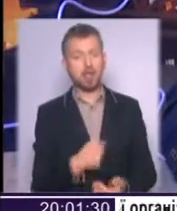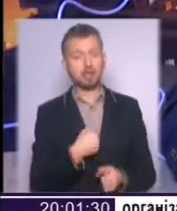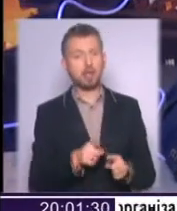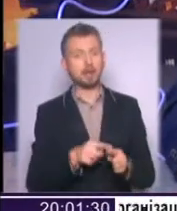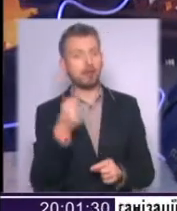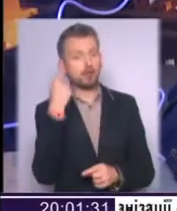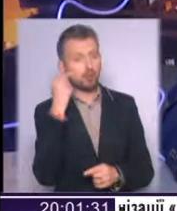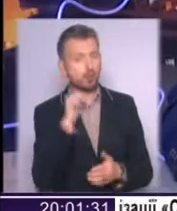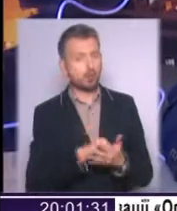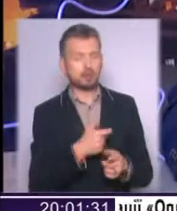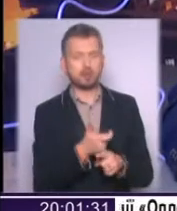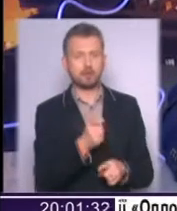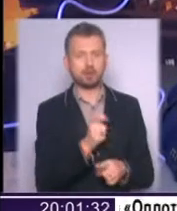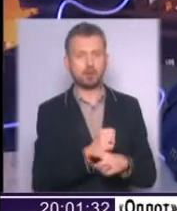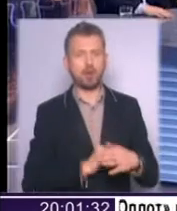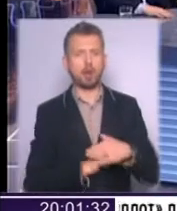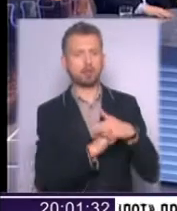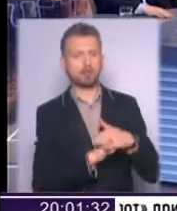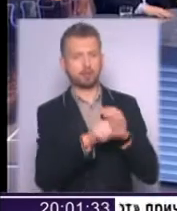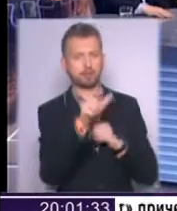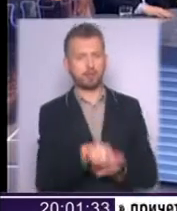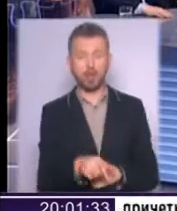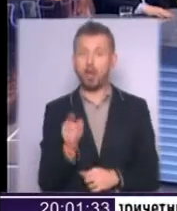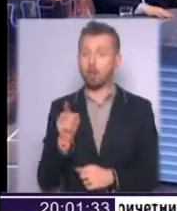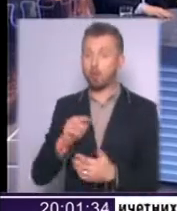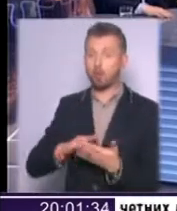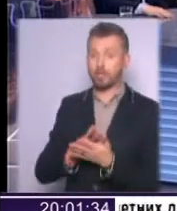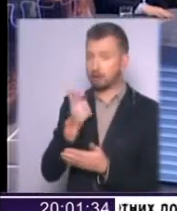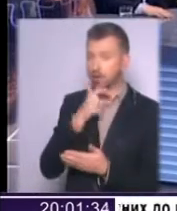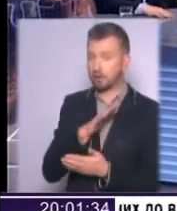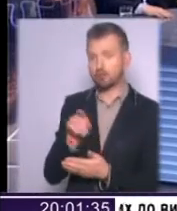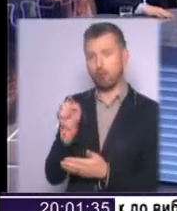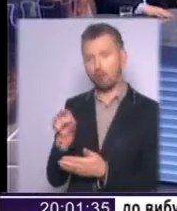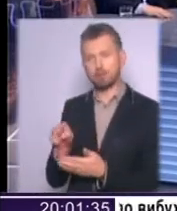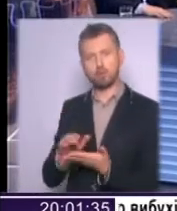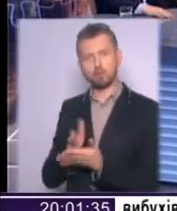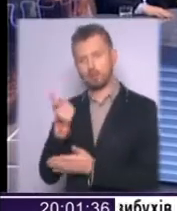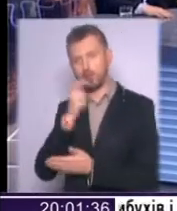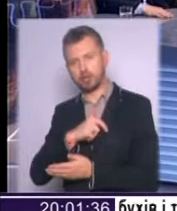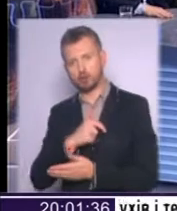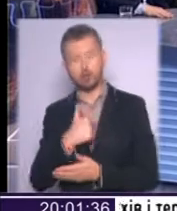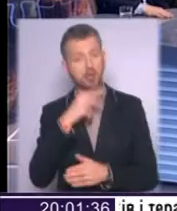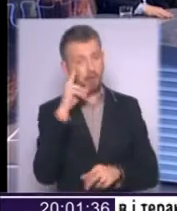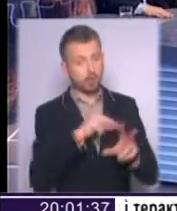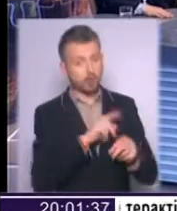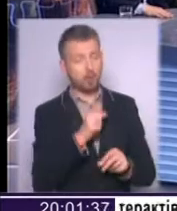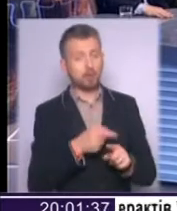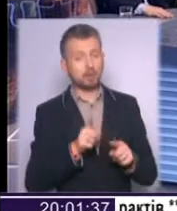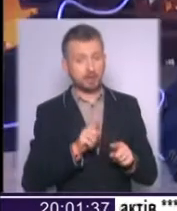від надзвичайно авторитетних людей. Я до того говорю, що то політично неетично, а отакі речі – це політично етично. А я вважаю, що політично етично – це відрубувати